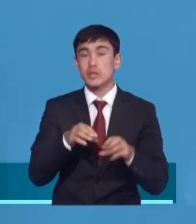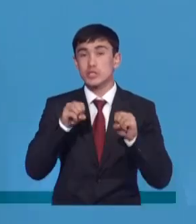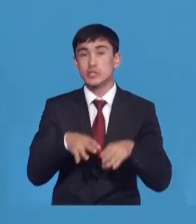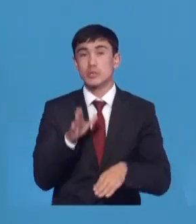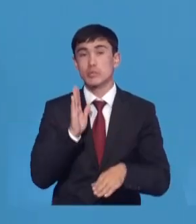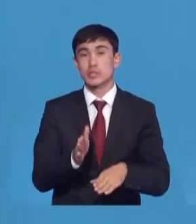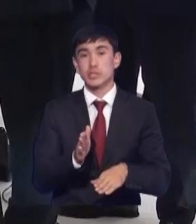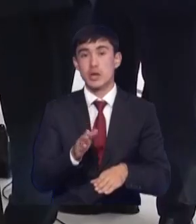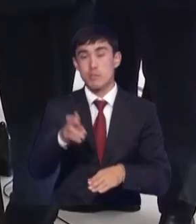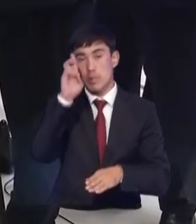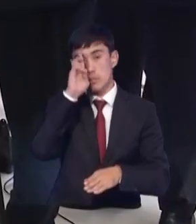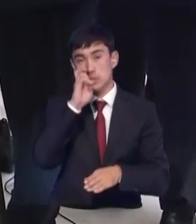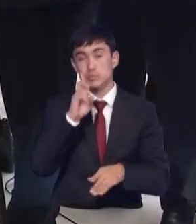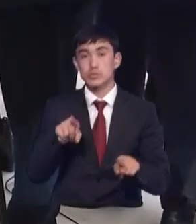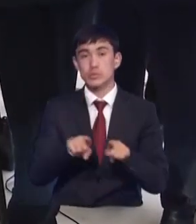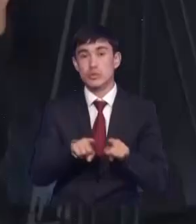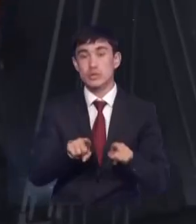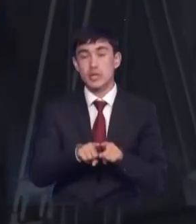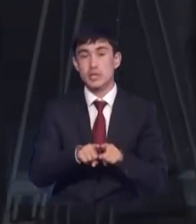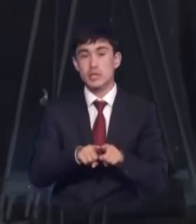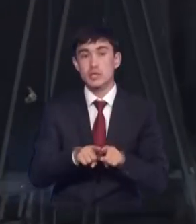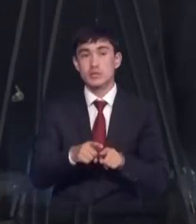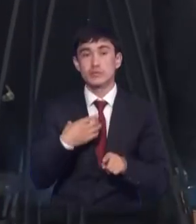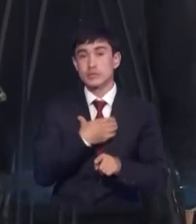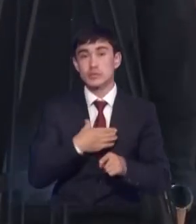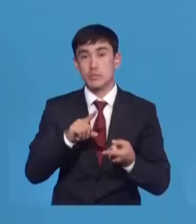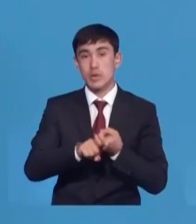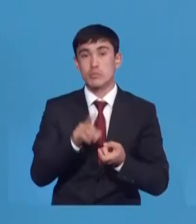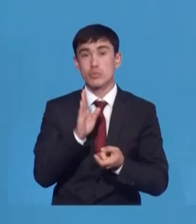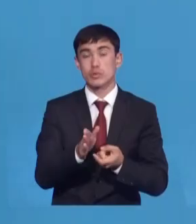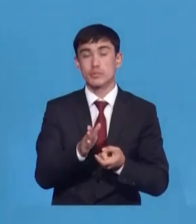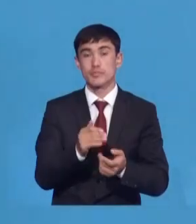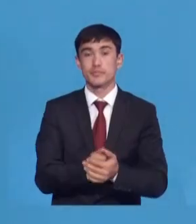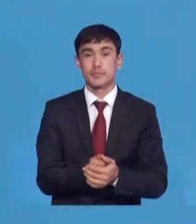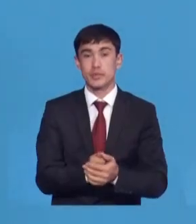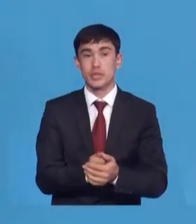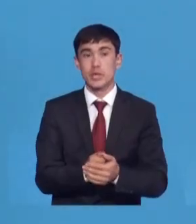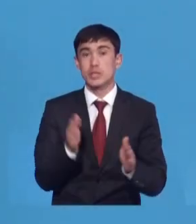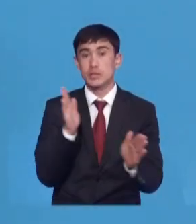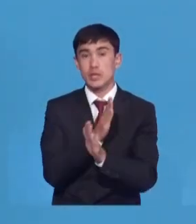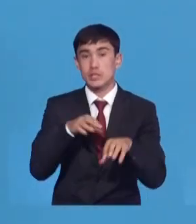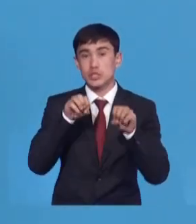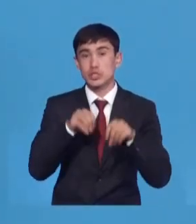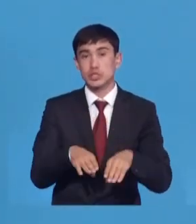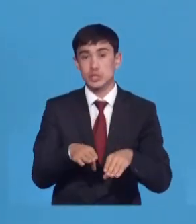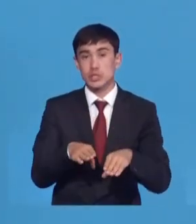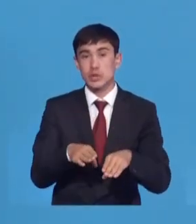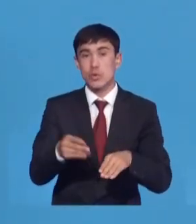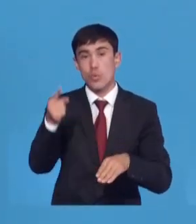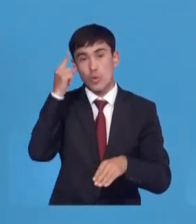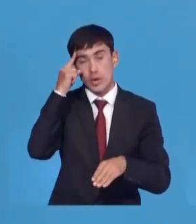қабылдаса, мемлекетіміздің сондай түпкі байламы болады. Бүгін тағдыр шешті